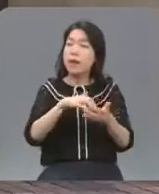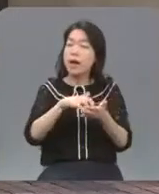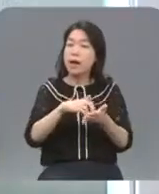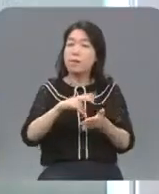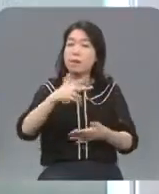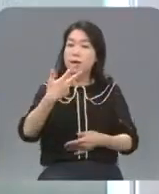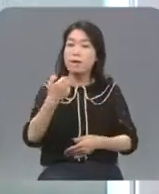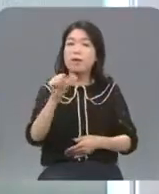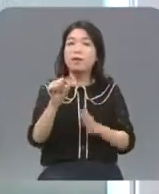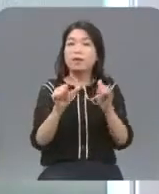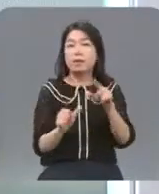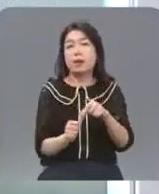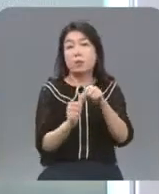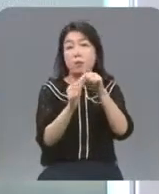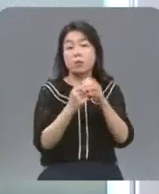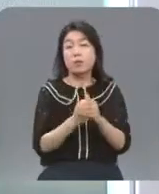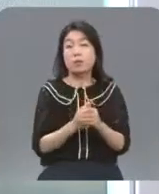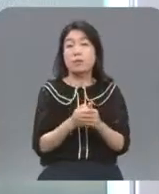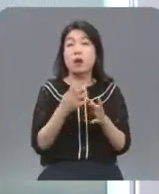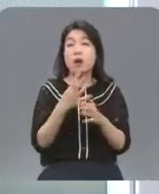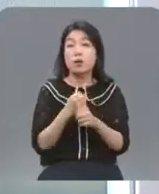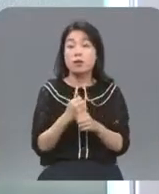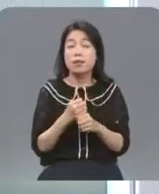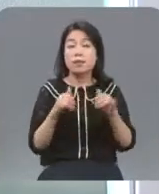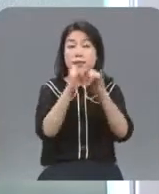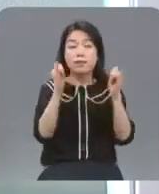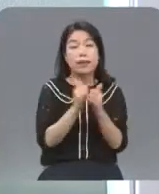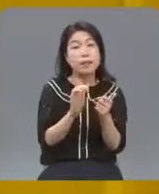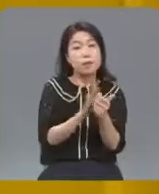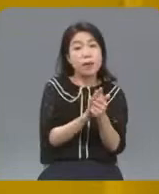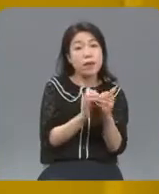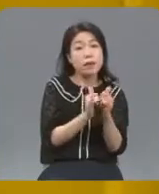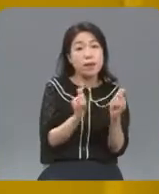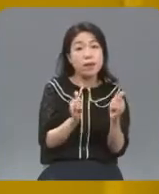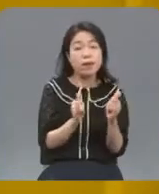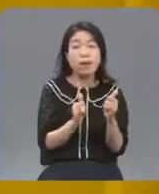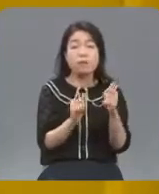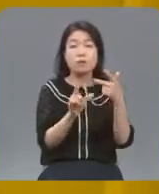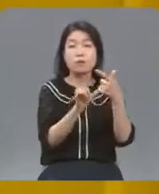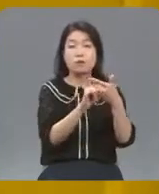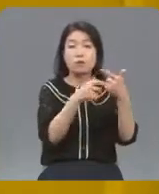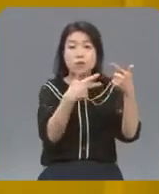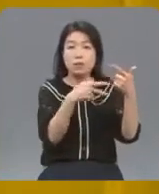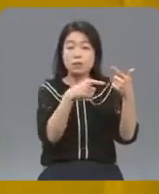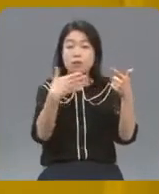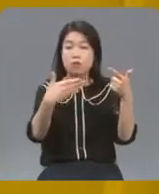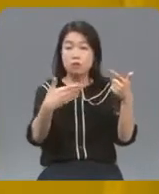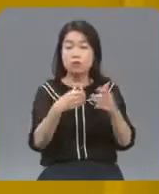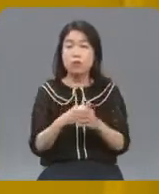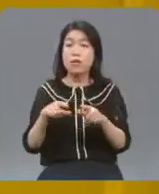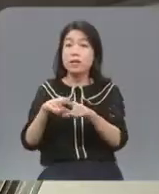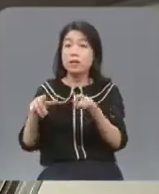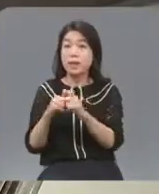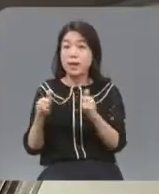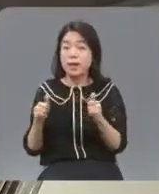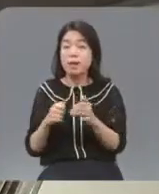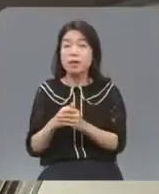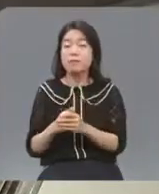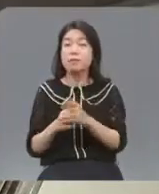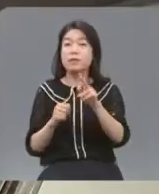일은 타수 명입니다 모집 기간은 사회적배려대상자 의 경우 다음달 7일부터 구입 가지고 일반전형은